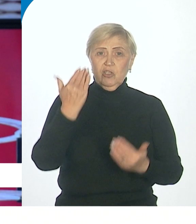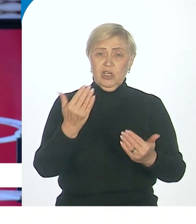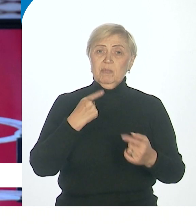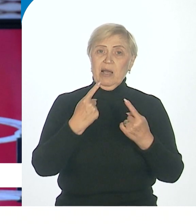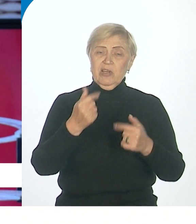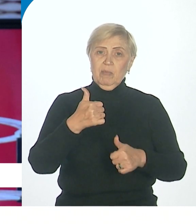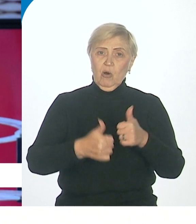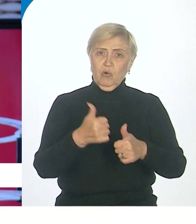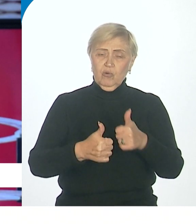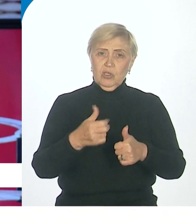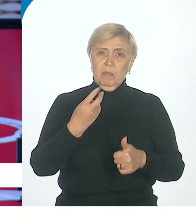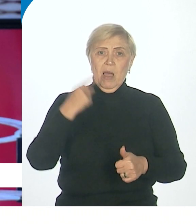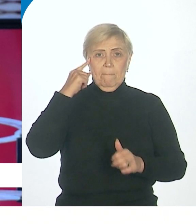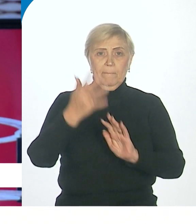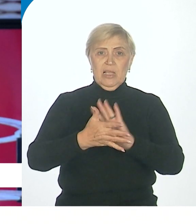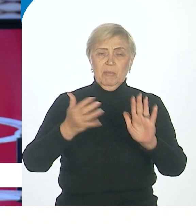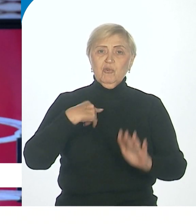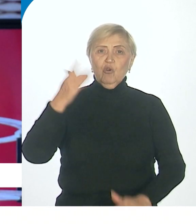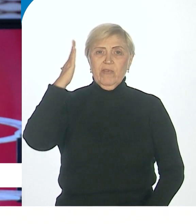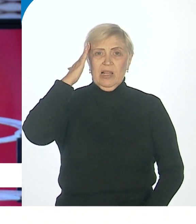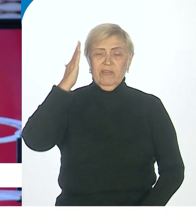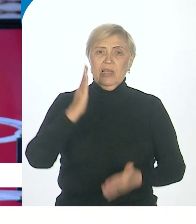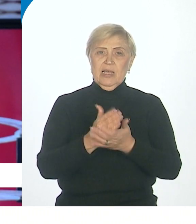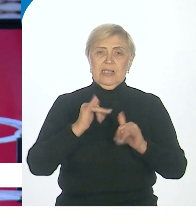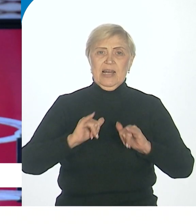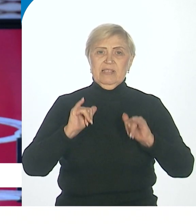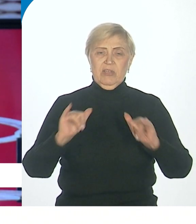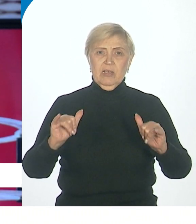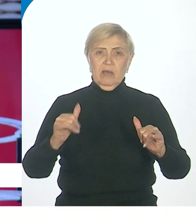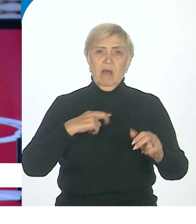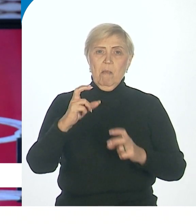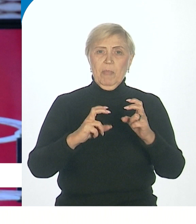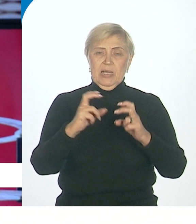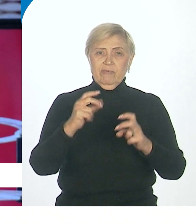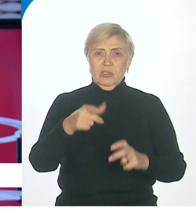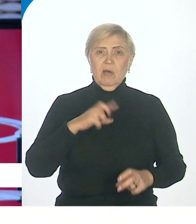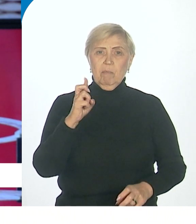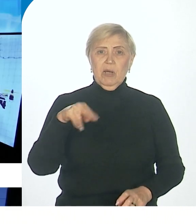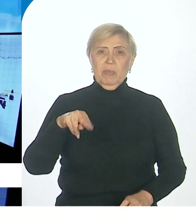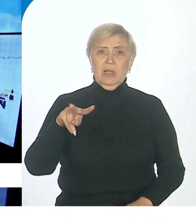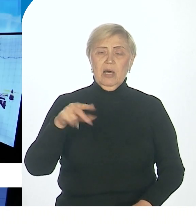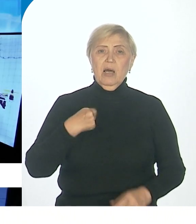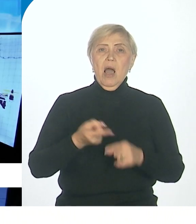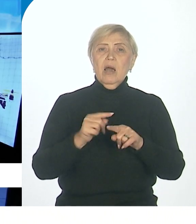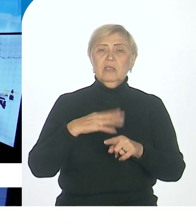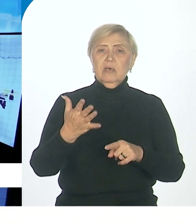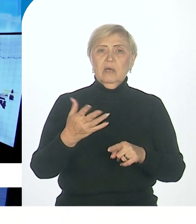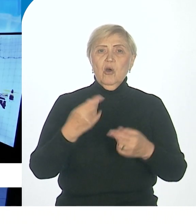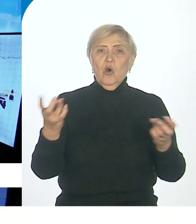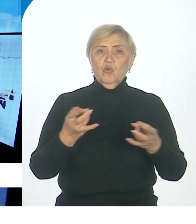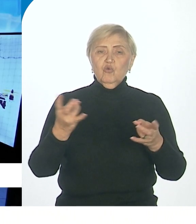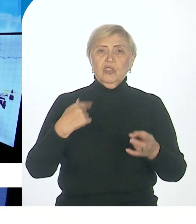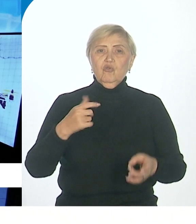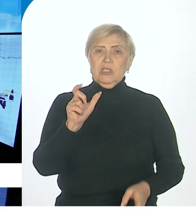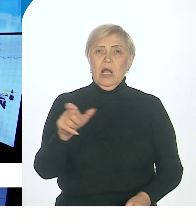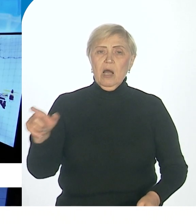мы понимаем, что в голове мы держим и развитие производства было в регионе, а это нужны там и кадры, это уже